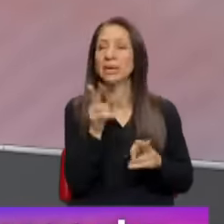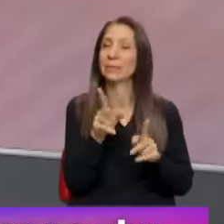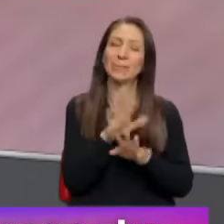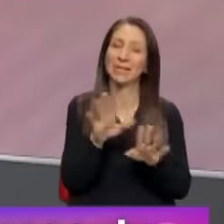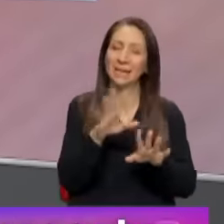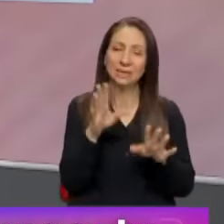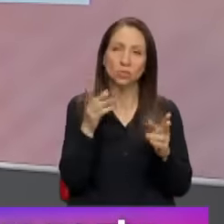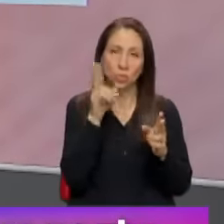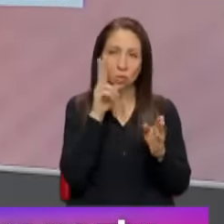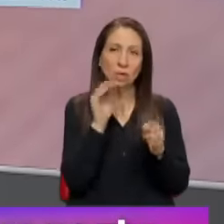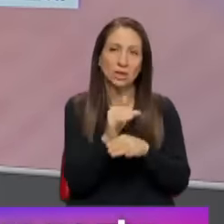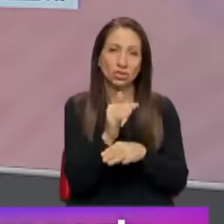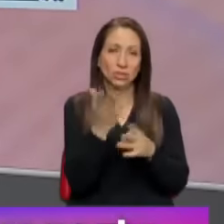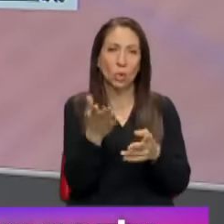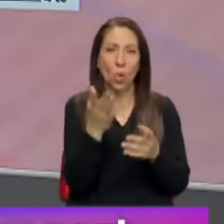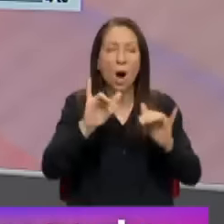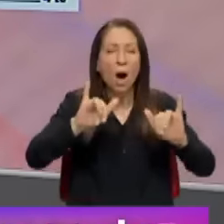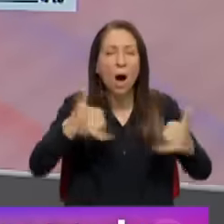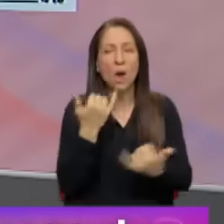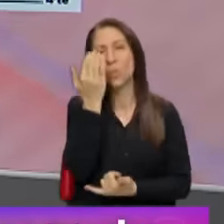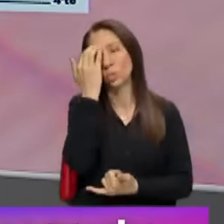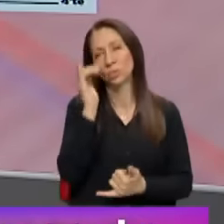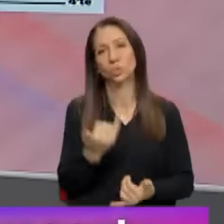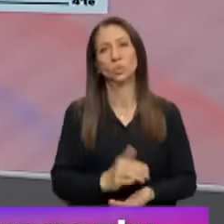değil. Neticede yaşadıklarımız o derin yoksulluk.